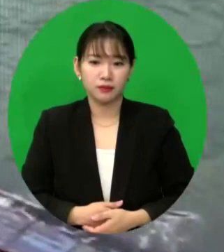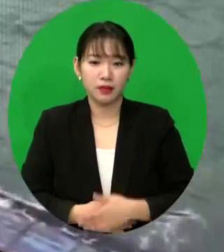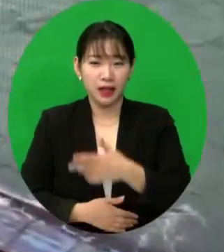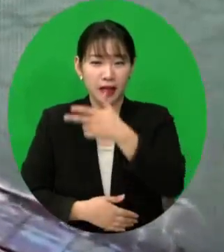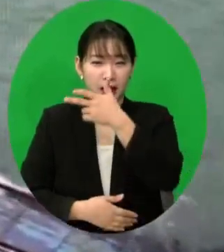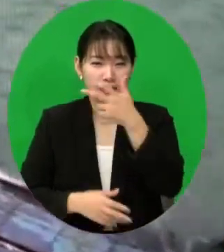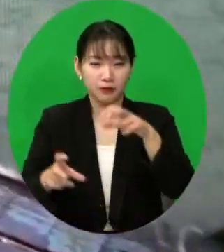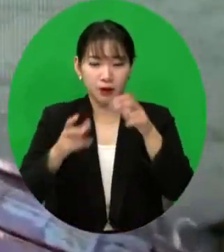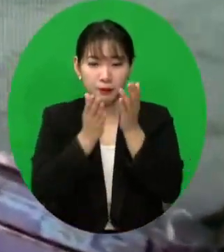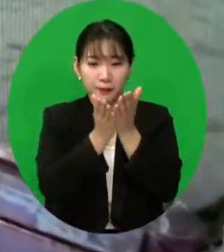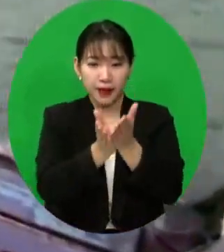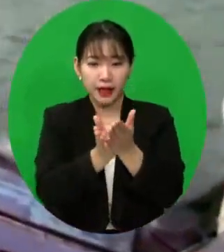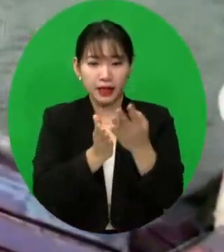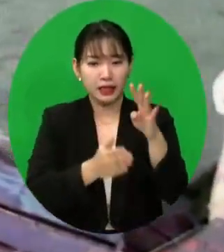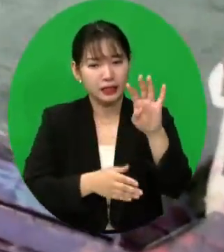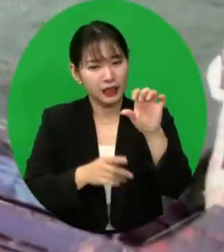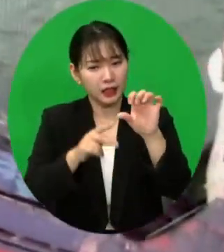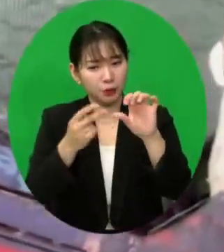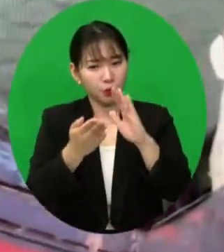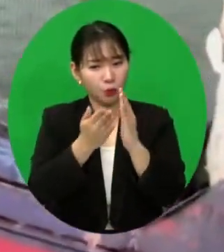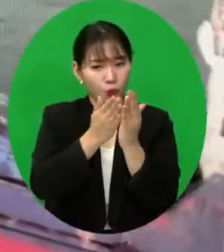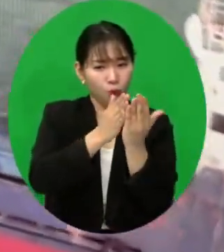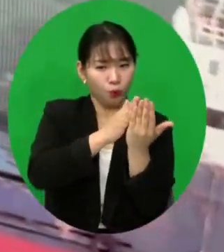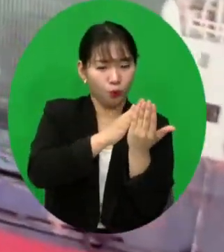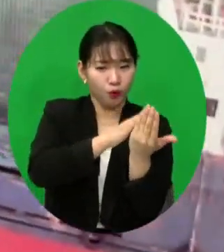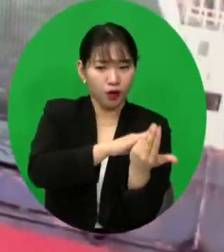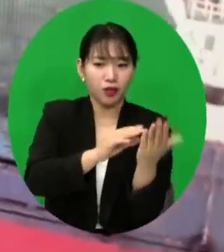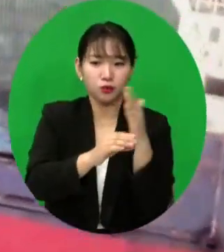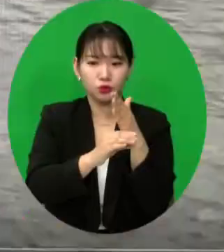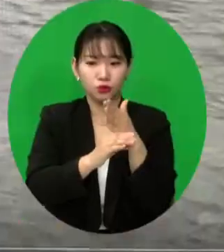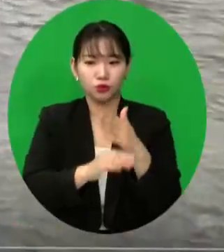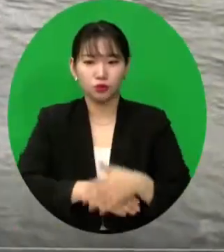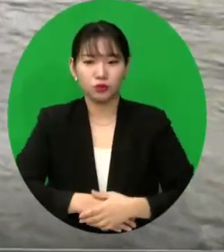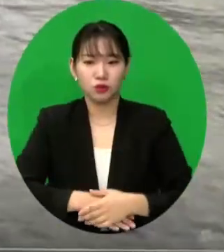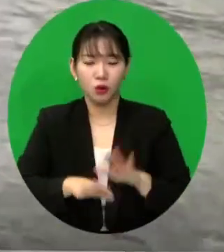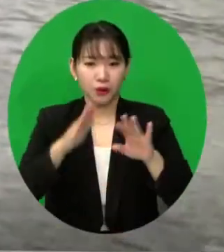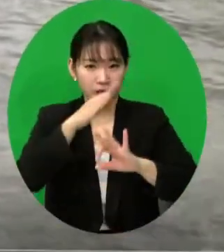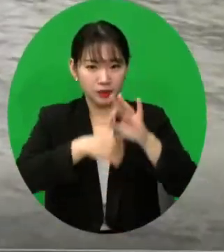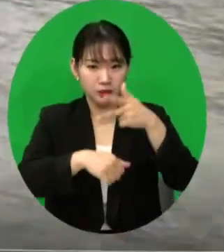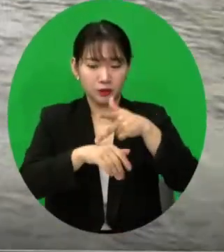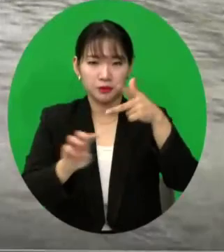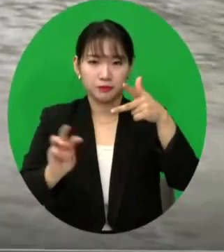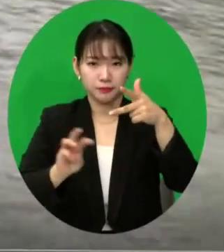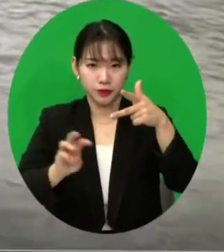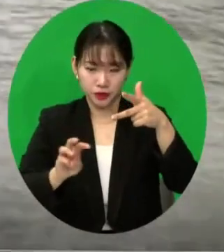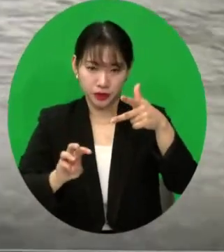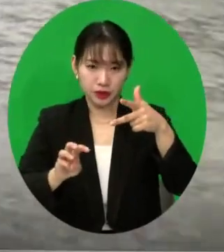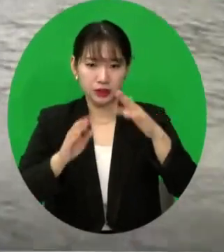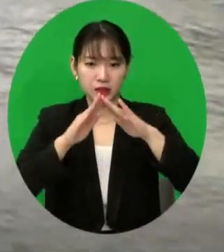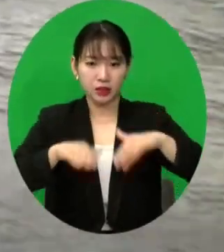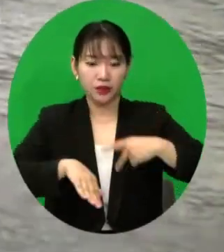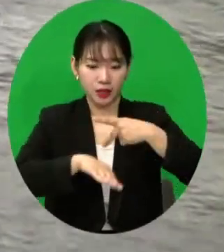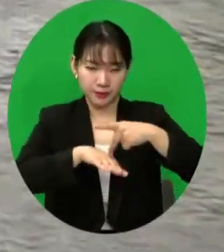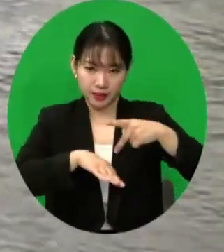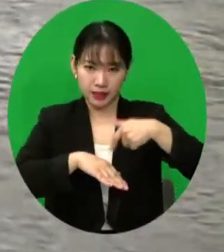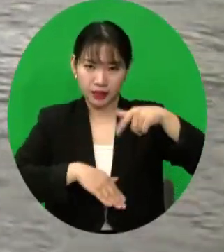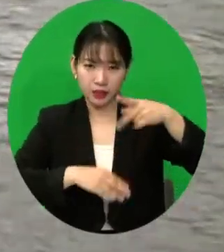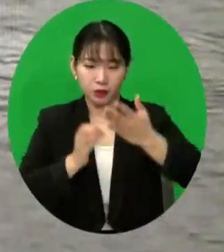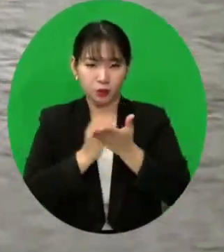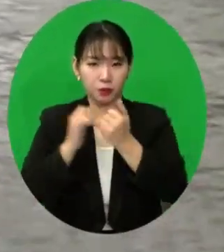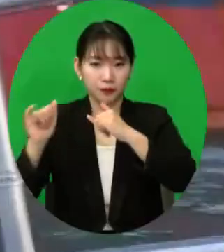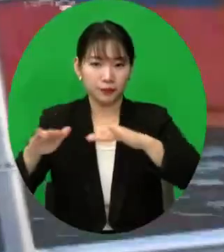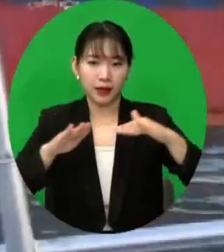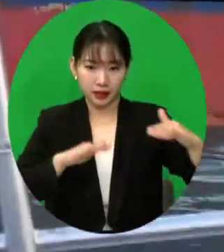대형 화물선이 45도 정도 기울어진 채 침몰하고 있습니다. 오늘 오전 7시 30분쯤 전남 신안군 가거도